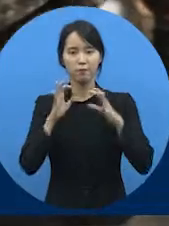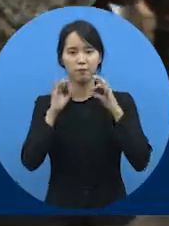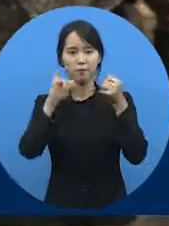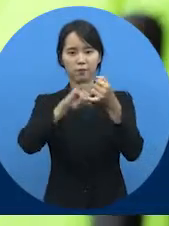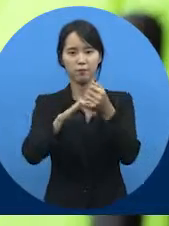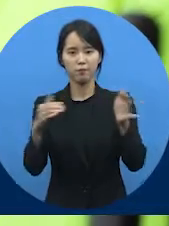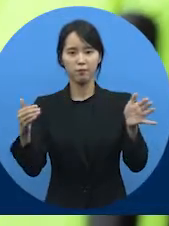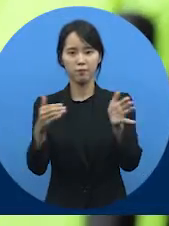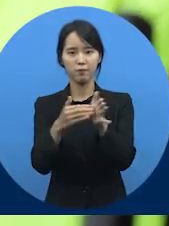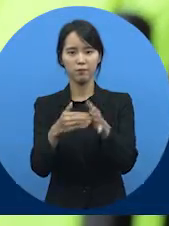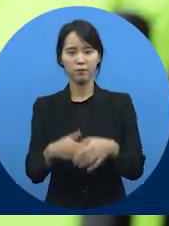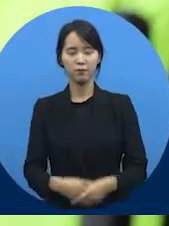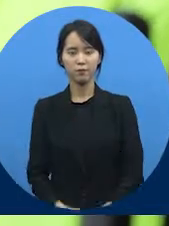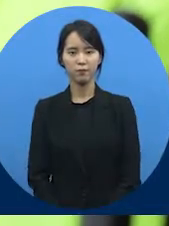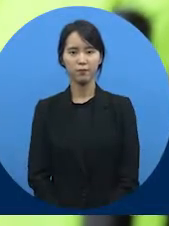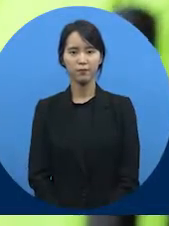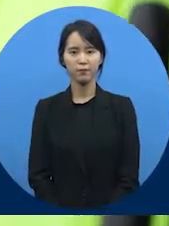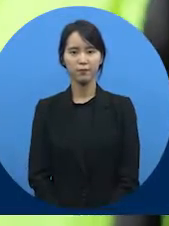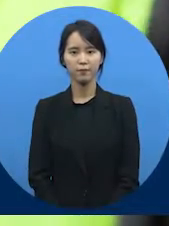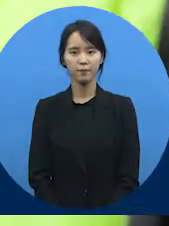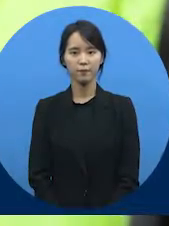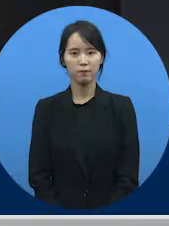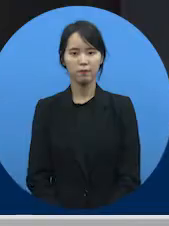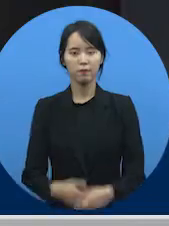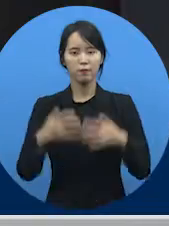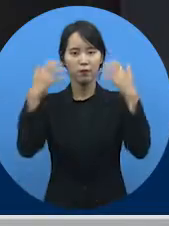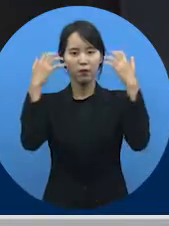힘쓸 것을 약속했습니다.